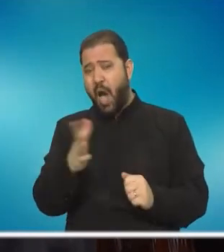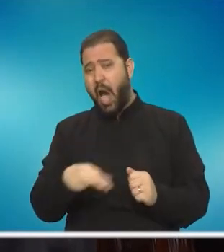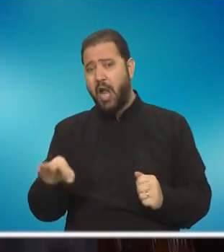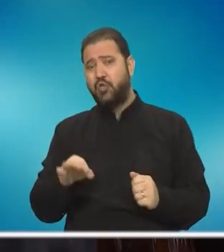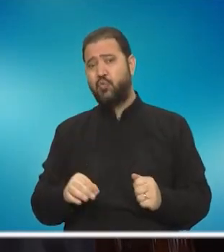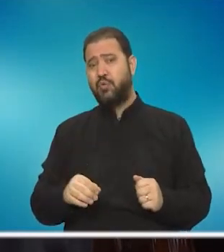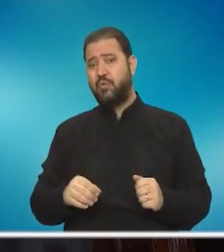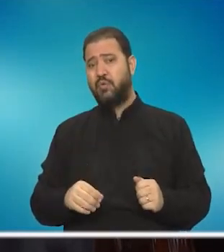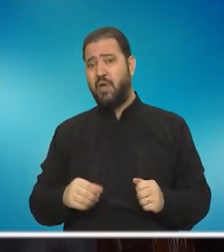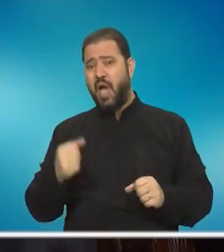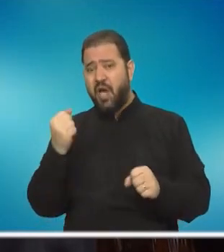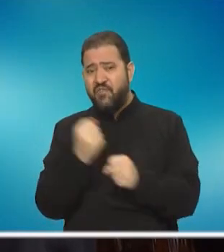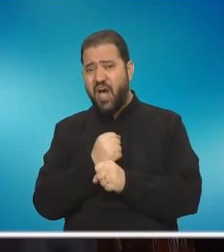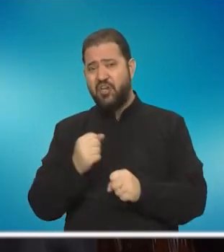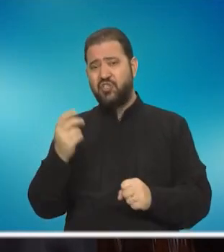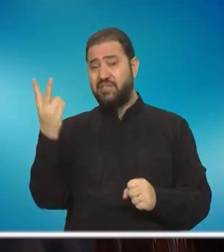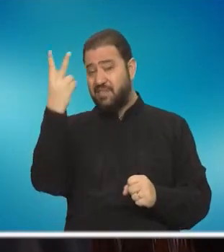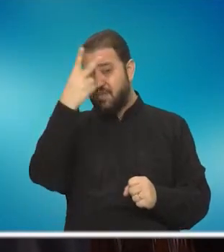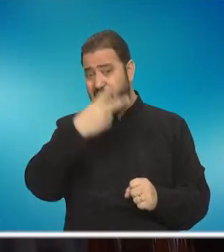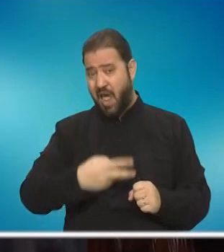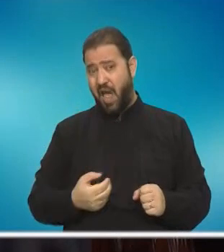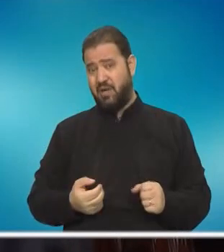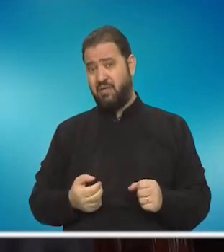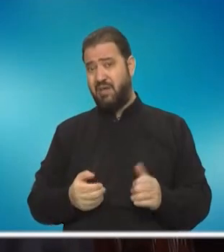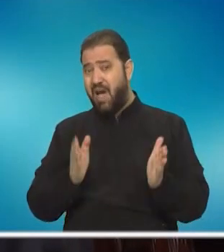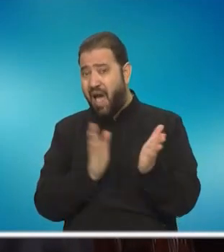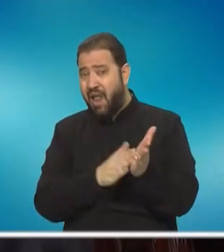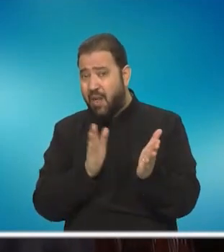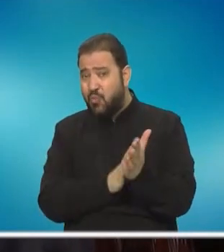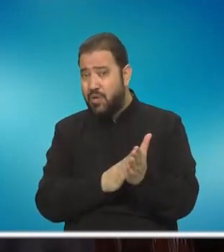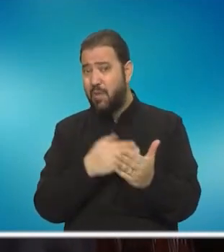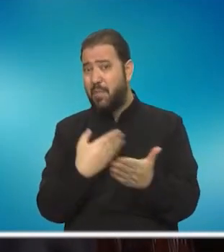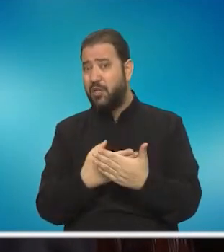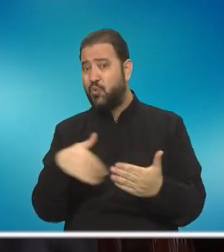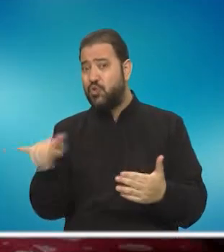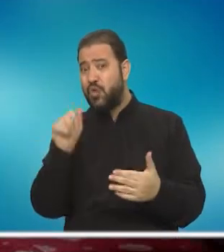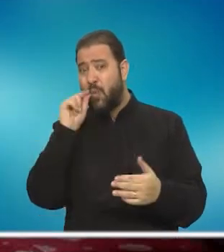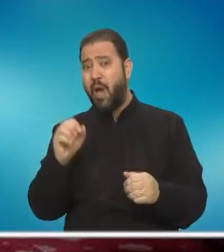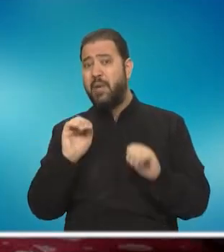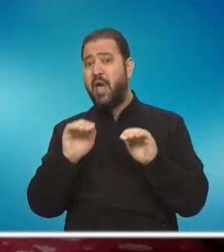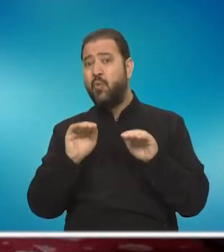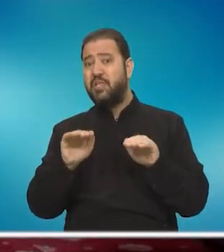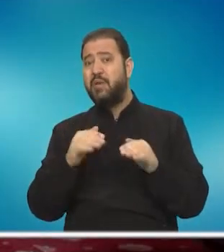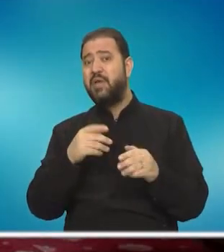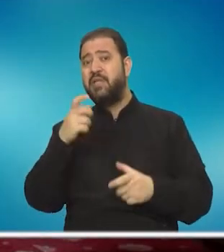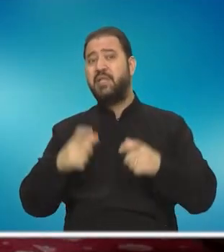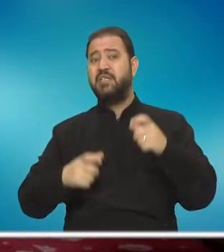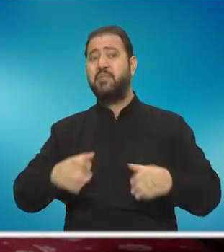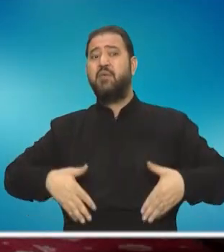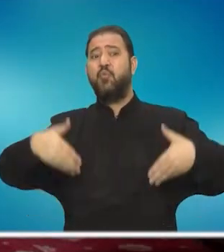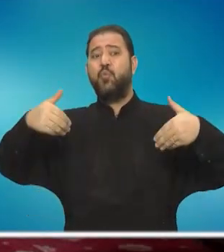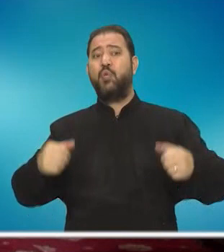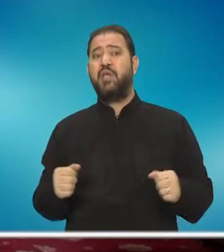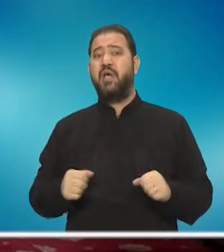altul, a-i convinge, a-i și lămuri până la urmă pe cei care au întrebări despre